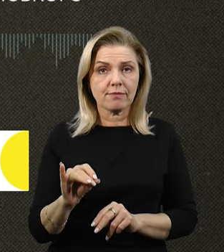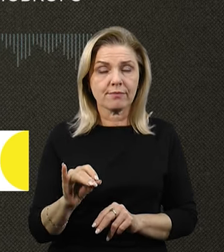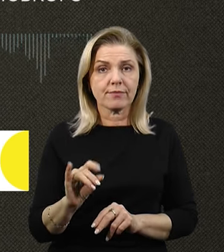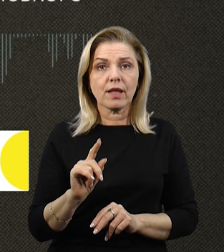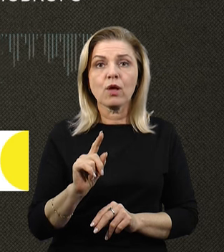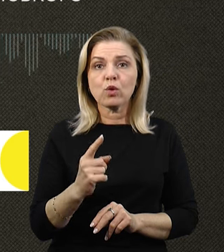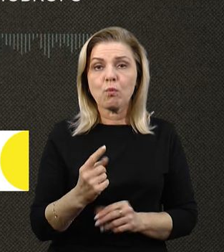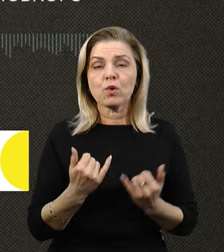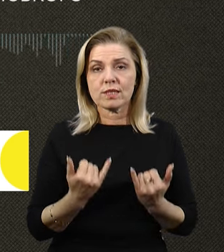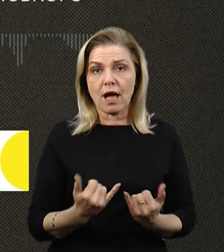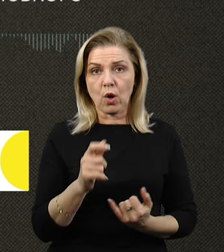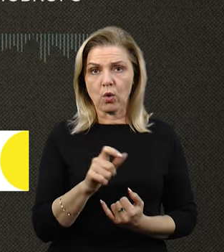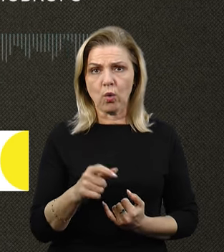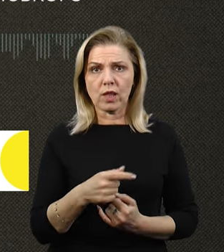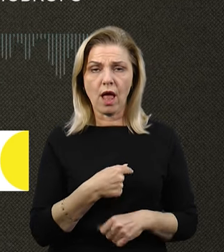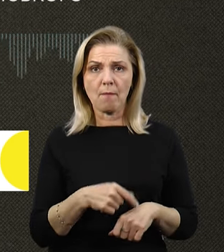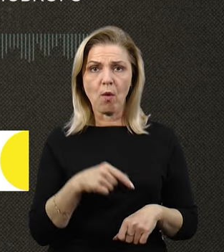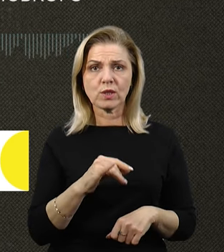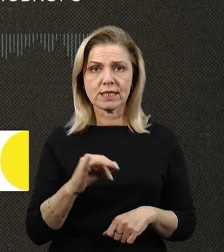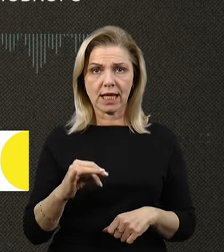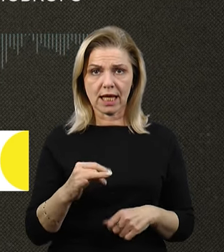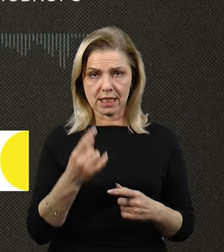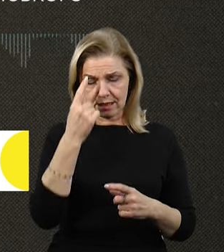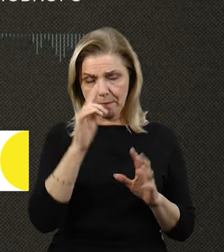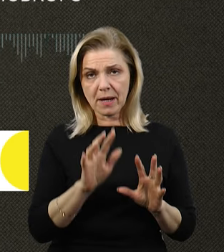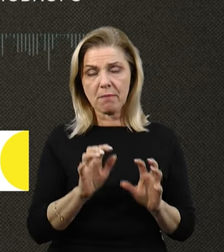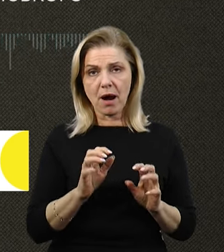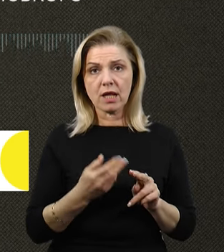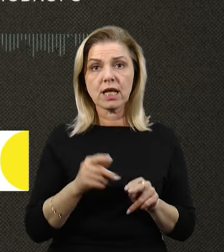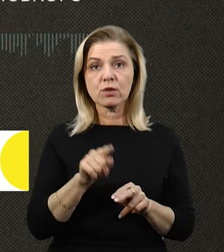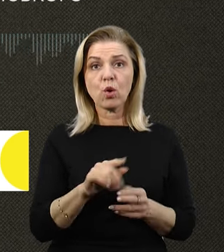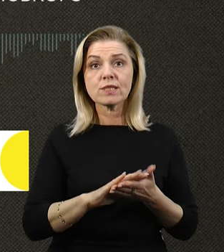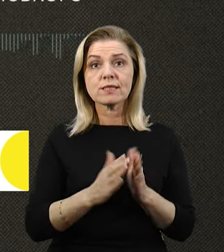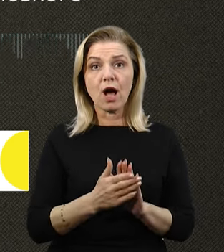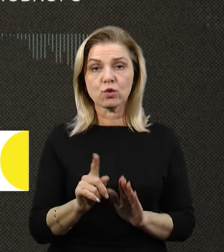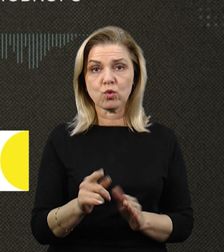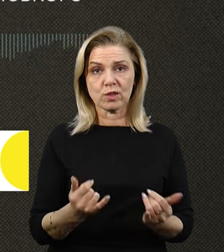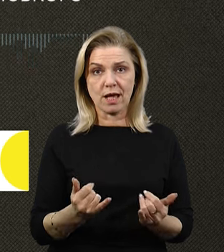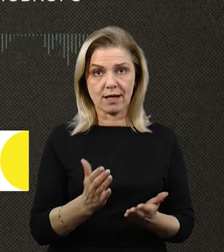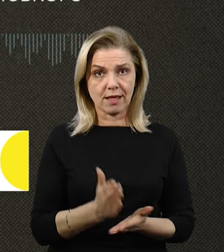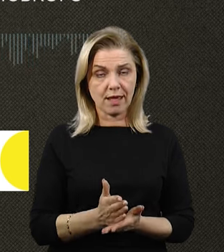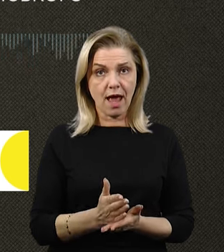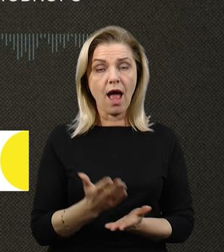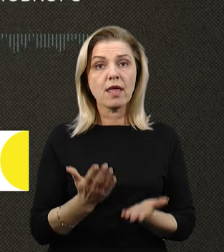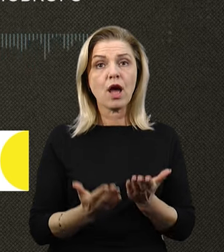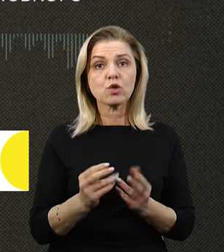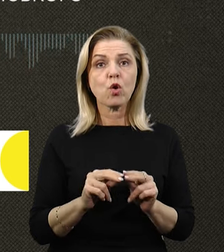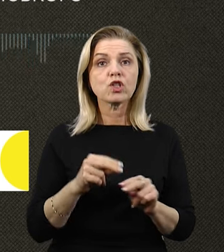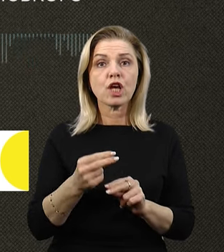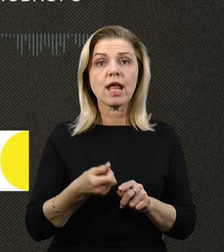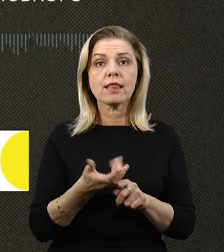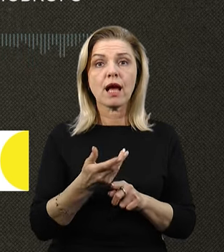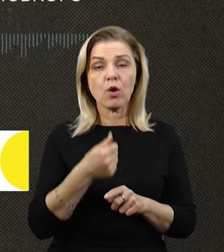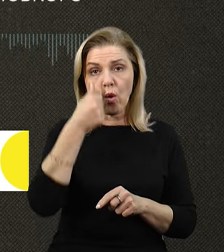зараз люди на емоціях сприймають той стан справ, який є. А якщо через декілька років ми